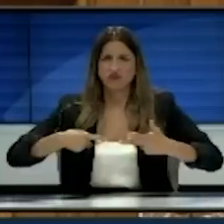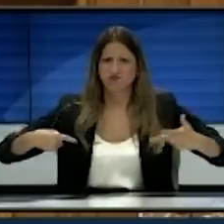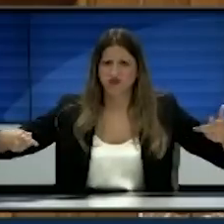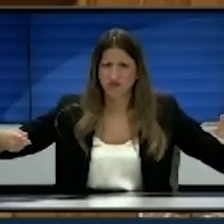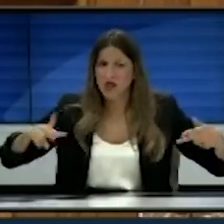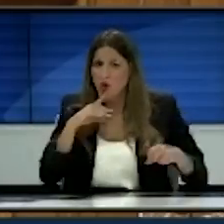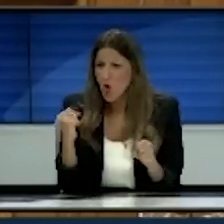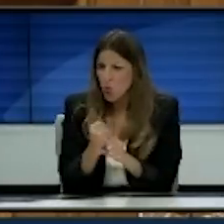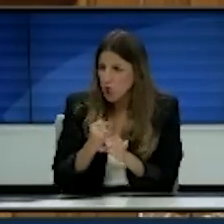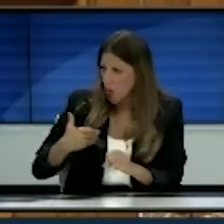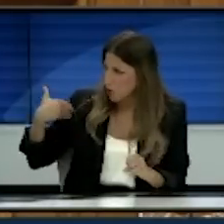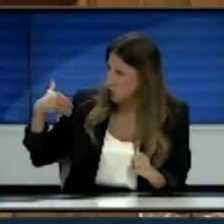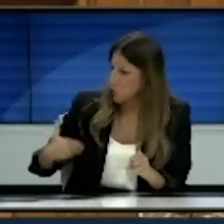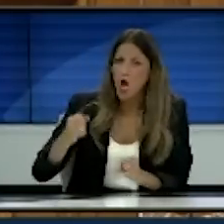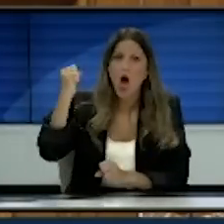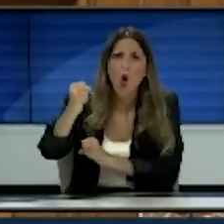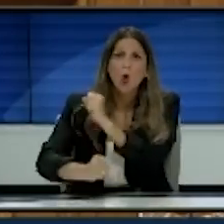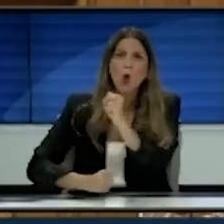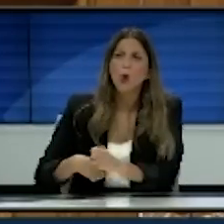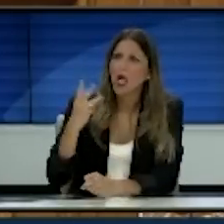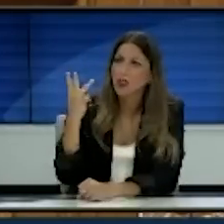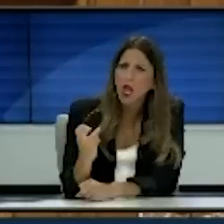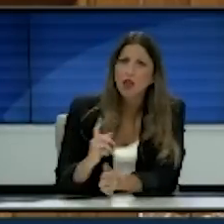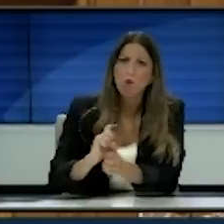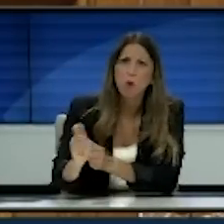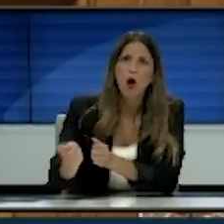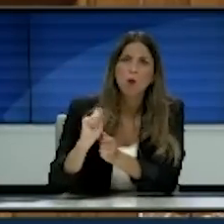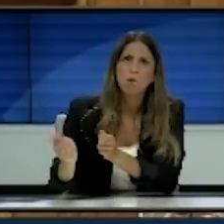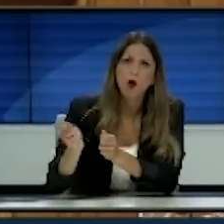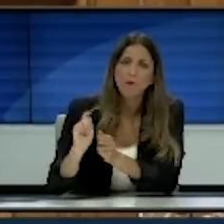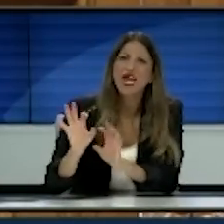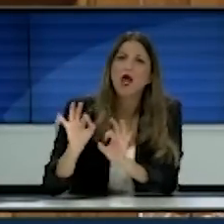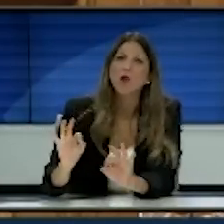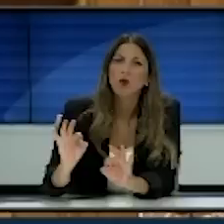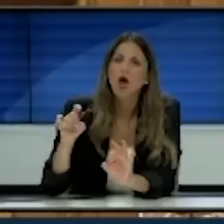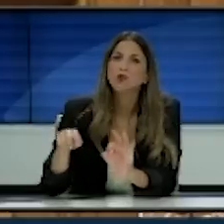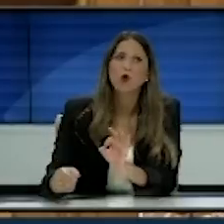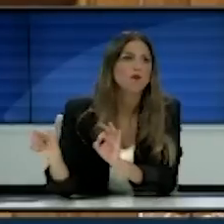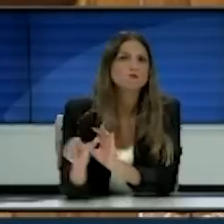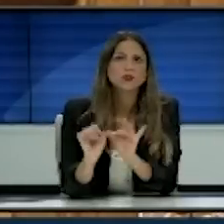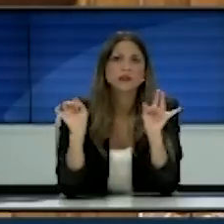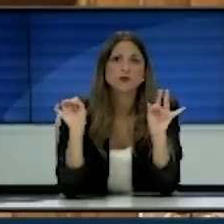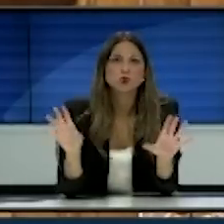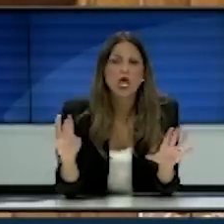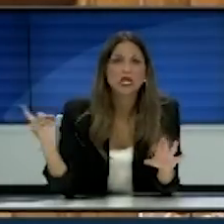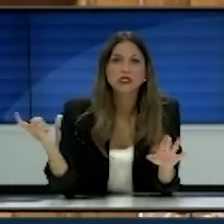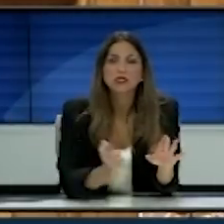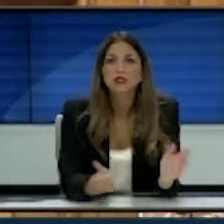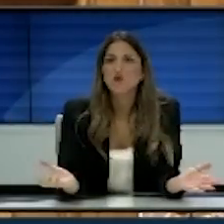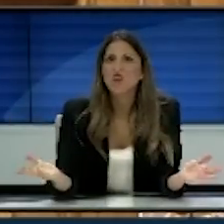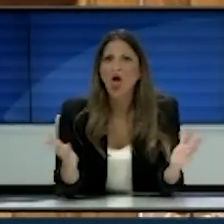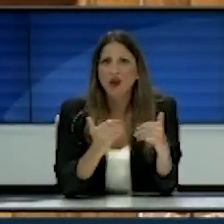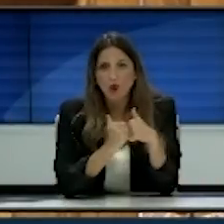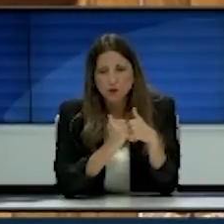τους όμως όλα τα προηγούμενα χρόνια έχουν προπληρώσει στις συντάξεις τους και σήμερα δεν τις παίρνουν. Κι